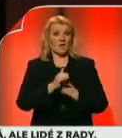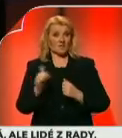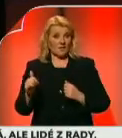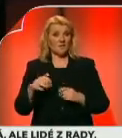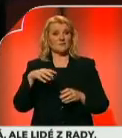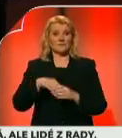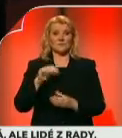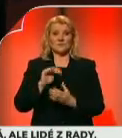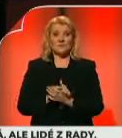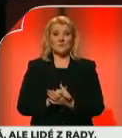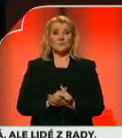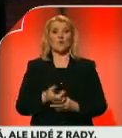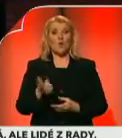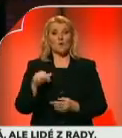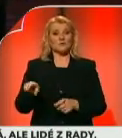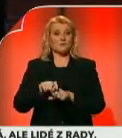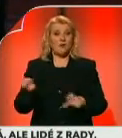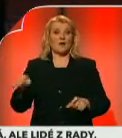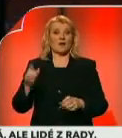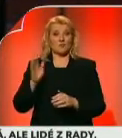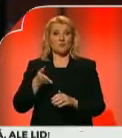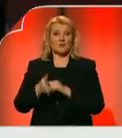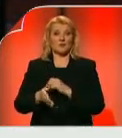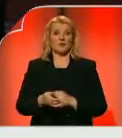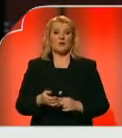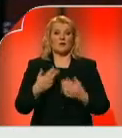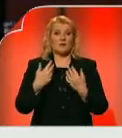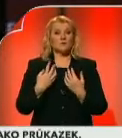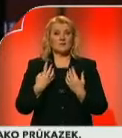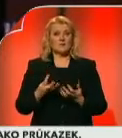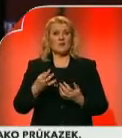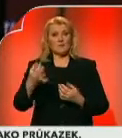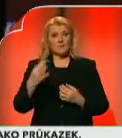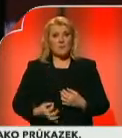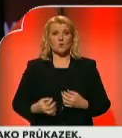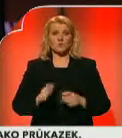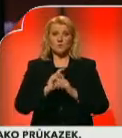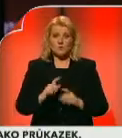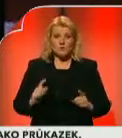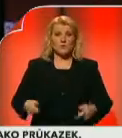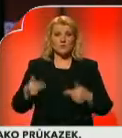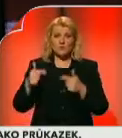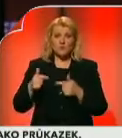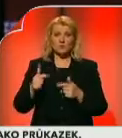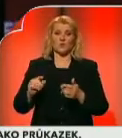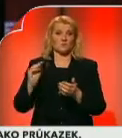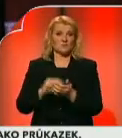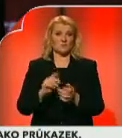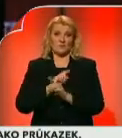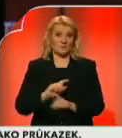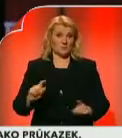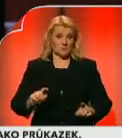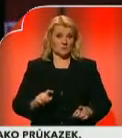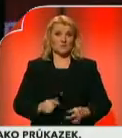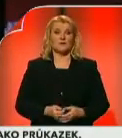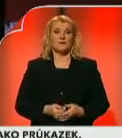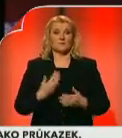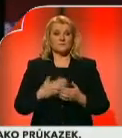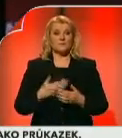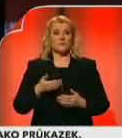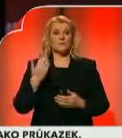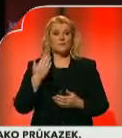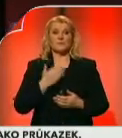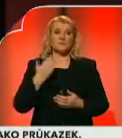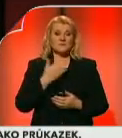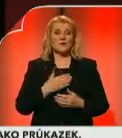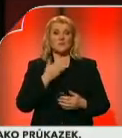s příslibem, že přes banku poteče 98% všech příspěvků a podpor. Do budoucna se očekávalo, že přes Českou